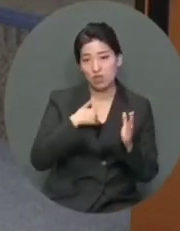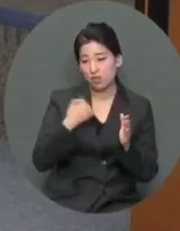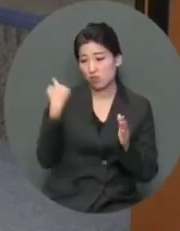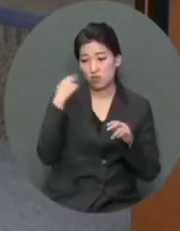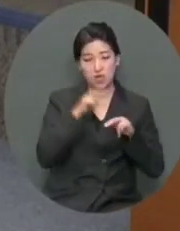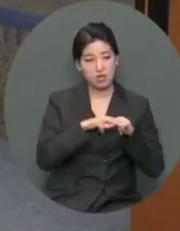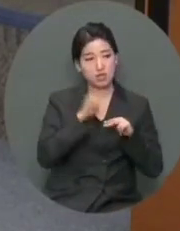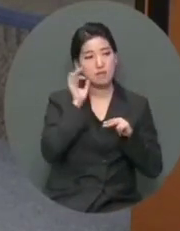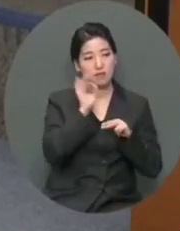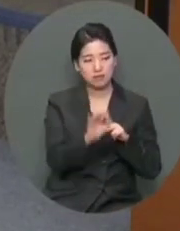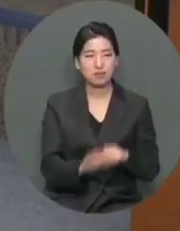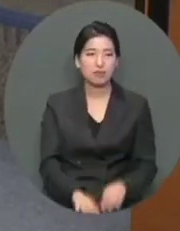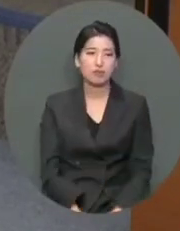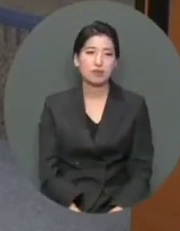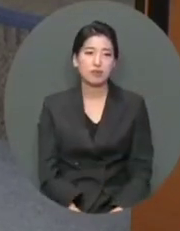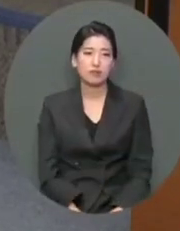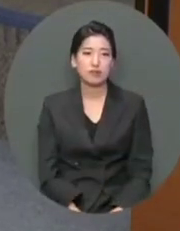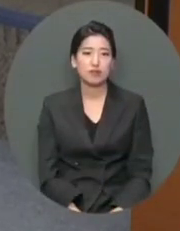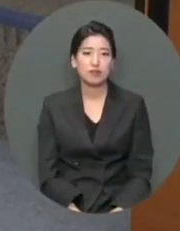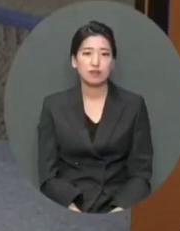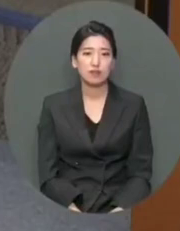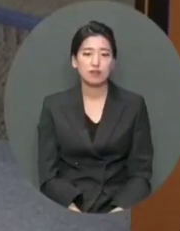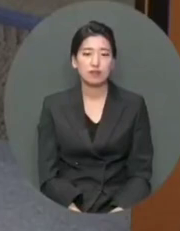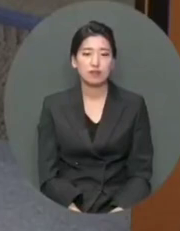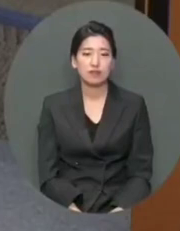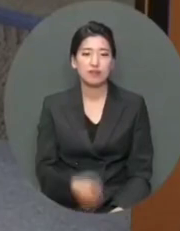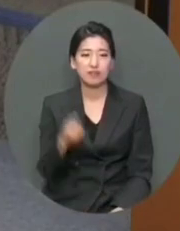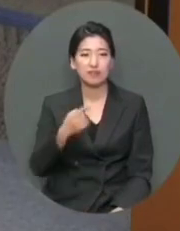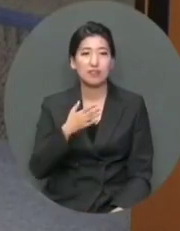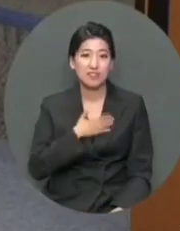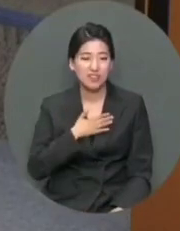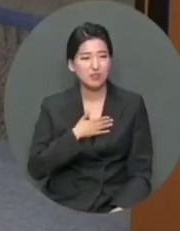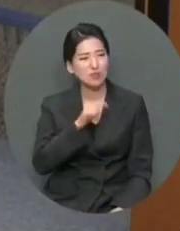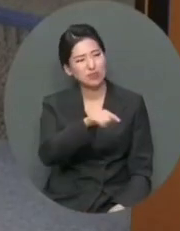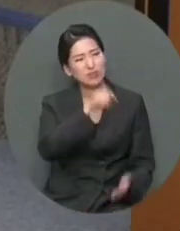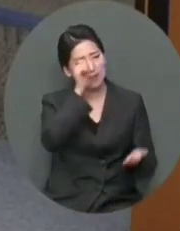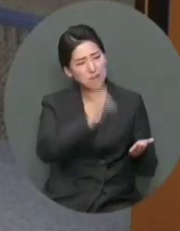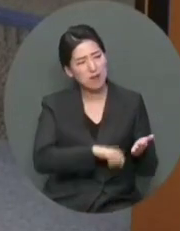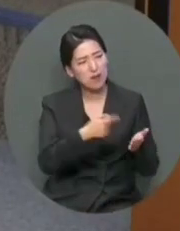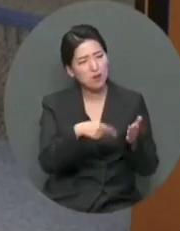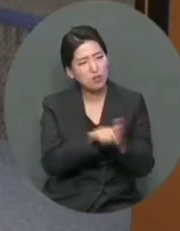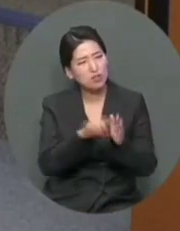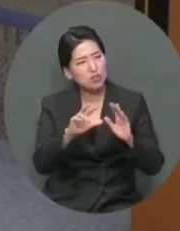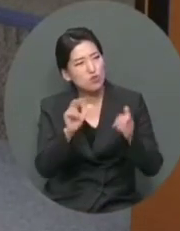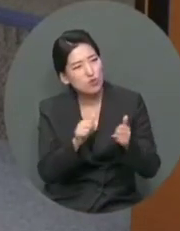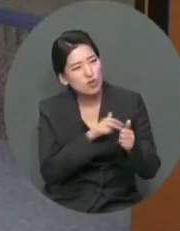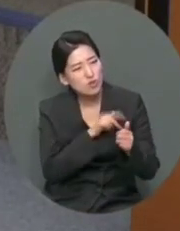국회도 통과될 수 있도록 의원실을 돌아다니면서 사정했던 사람입니다.